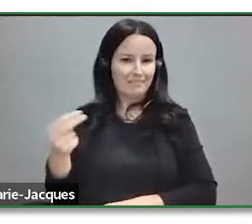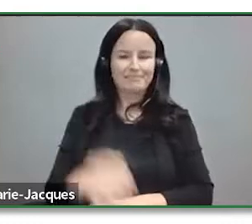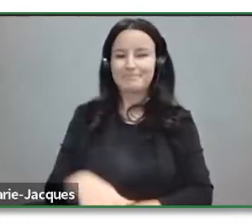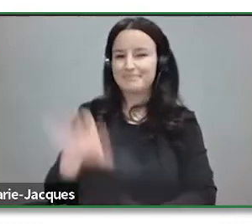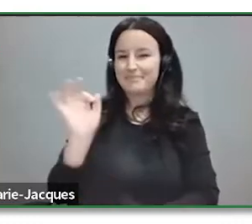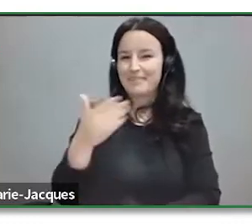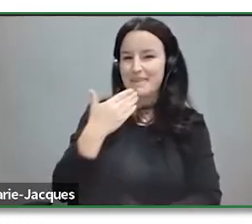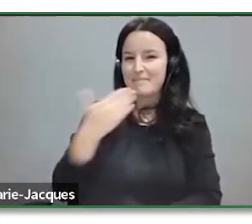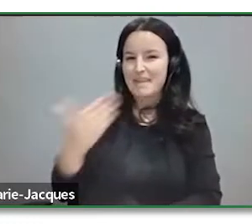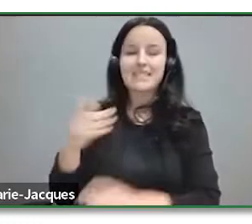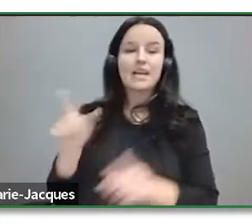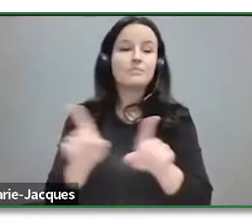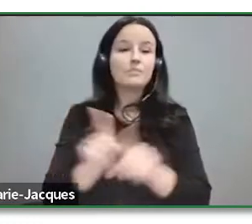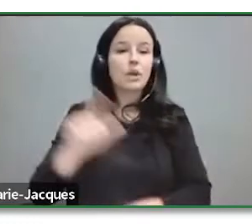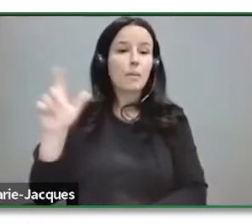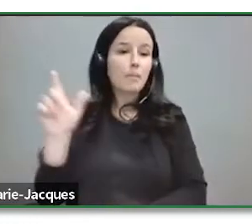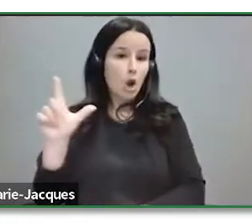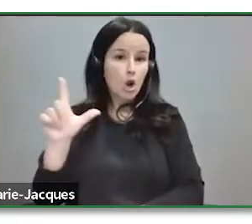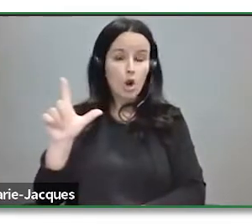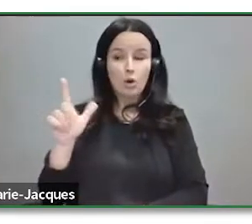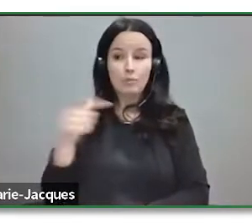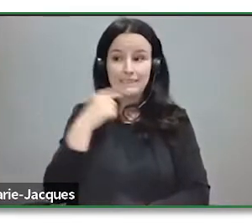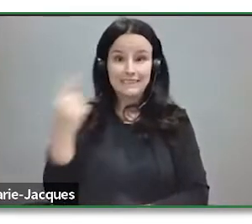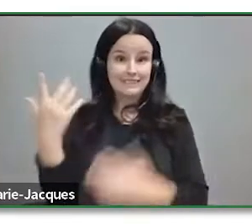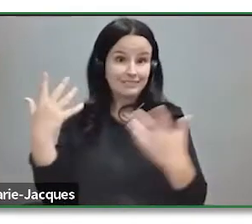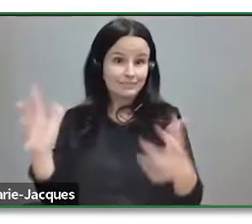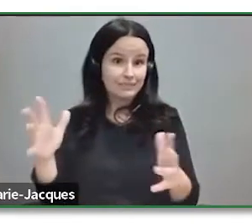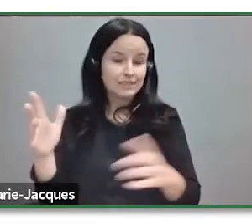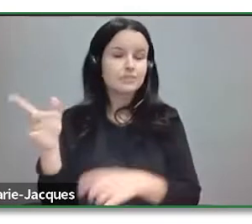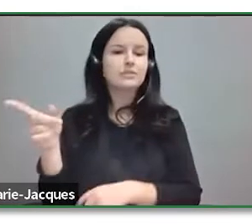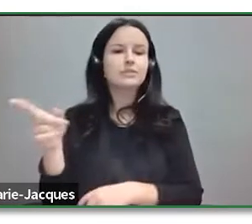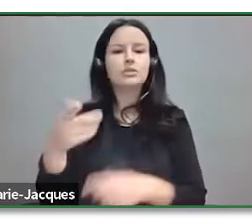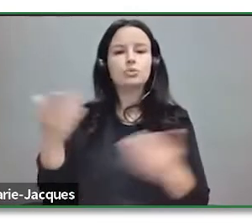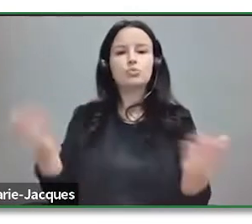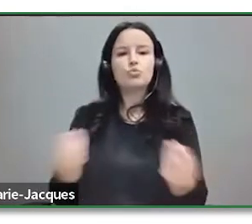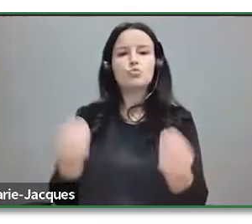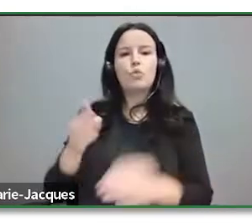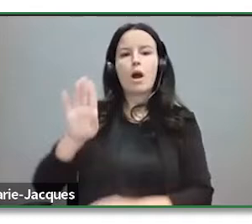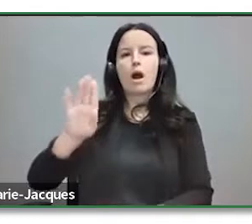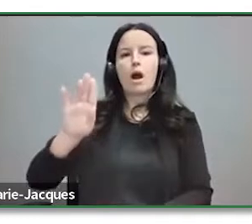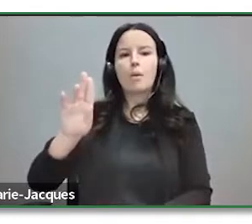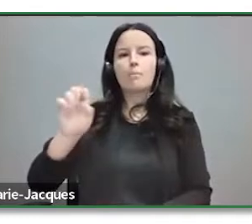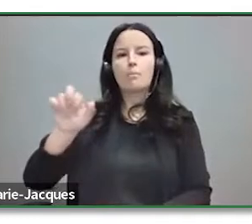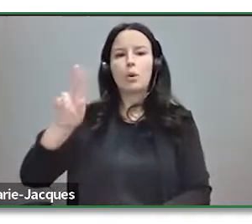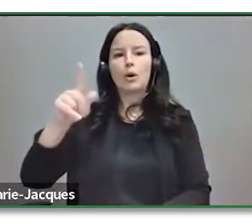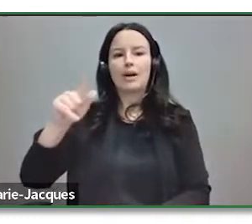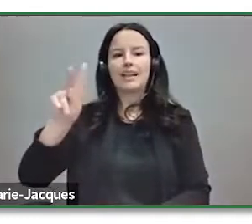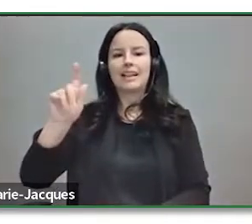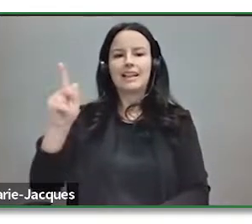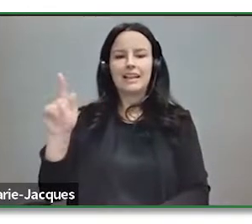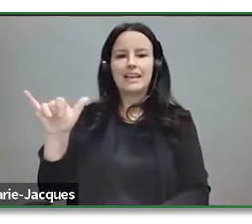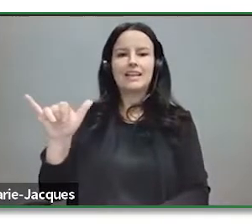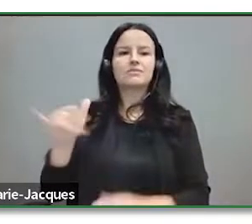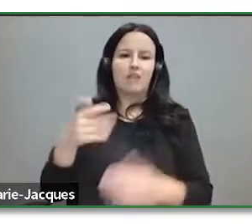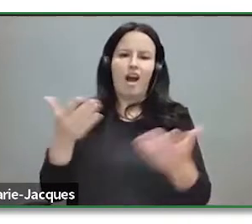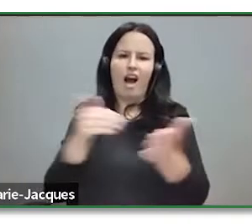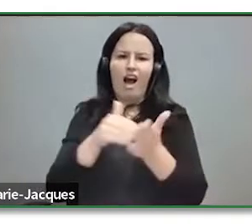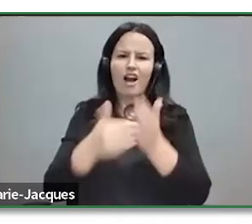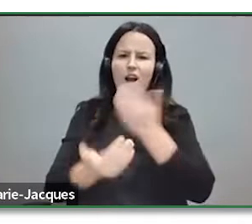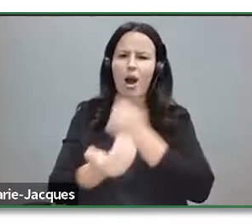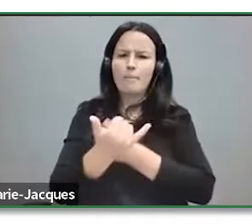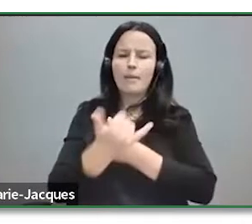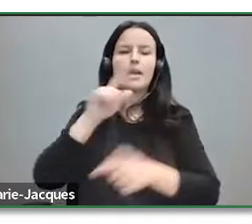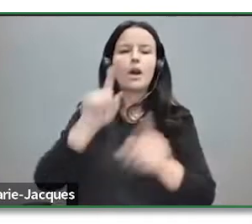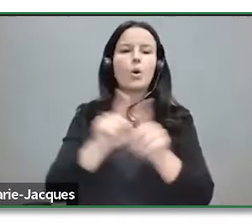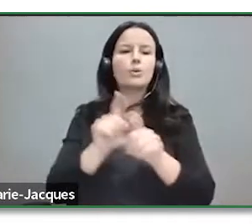dit. Nous présentons aujourd'hui à Berkeley, et c'est encore le matin, et c'est le territoire non cédé des